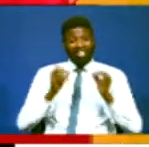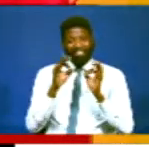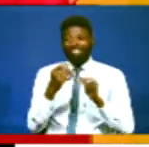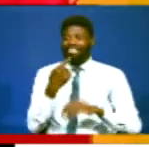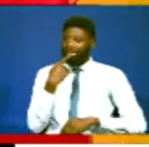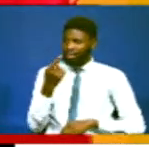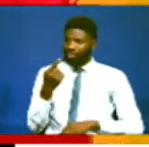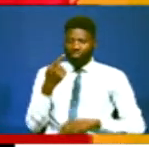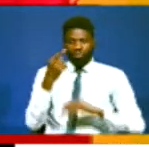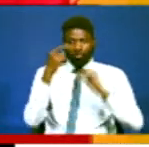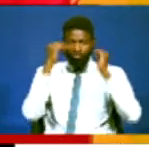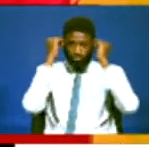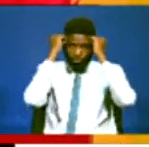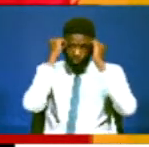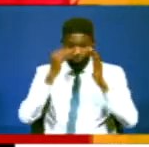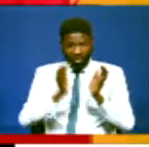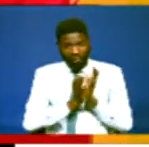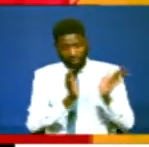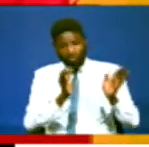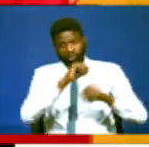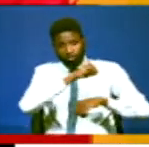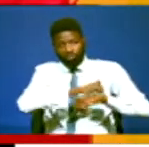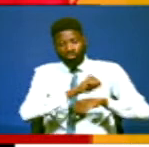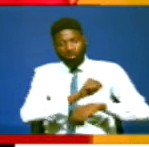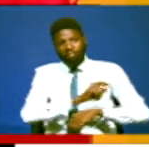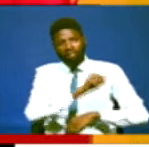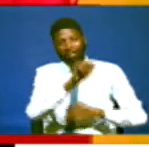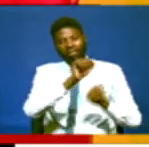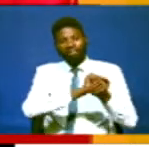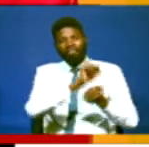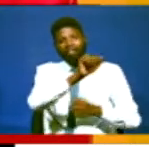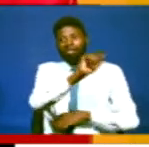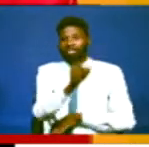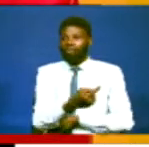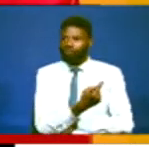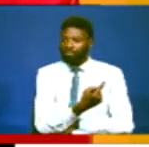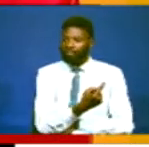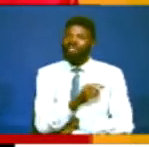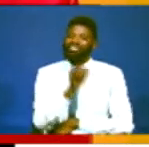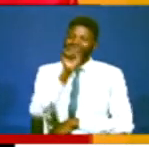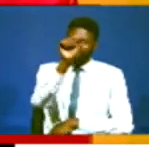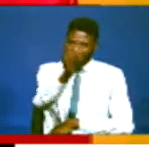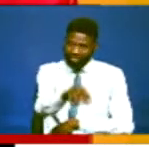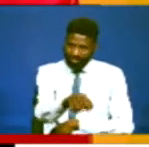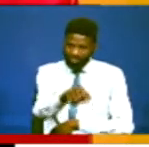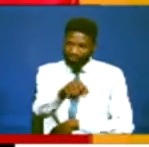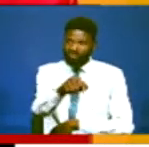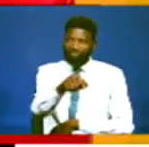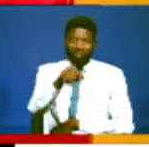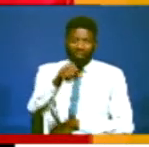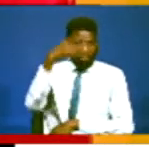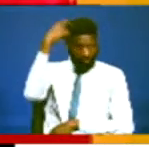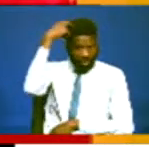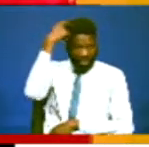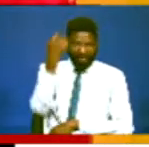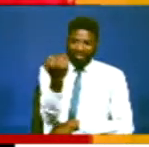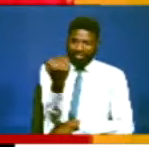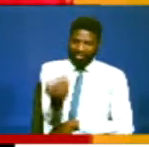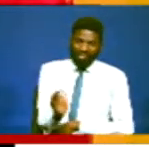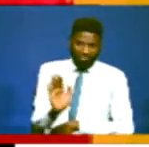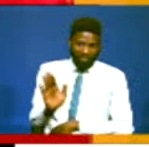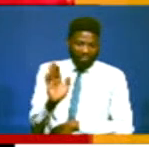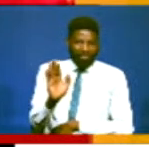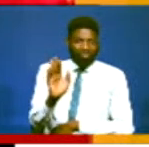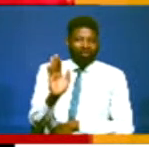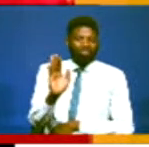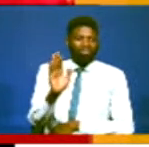za umma wanalipiwa shilingi 1015 ndio kwenye akili ya huyu mtoto changa katika